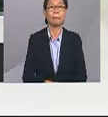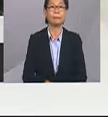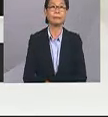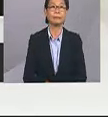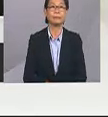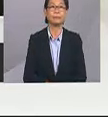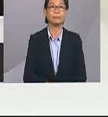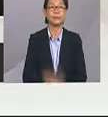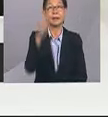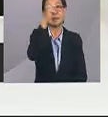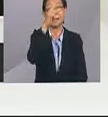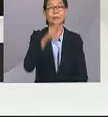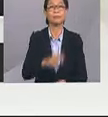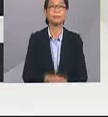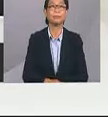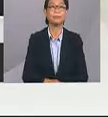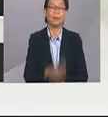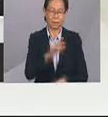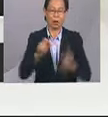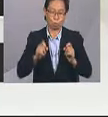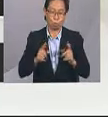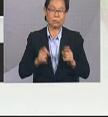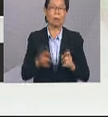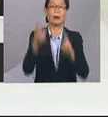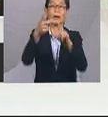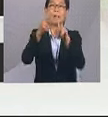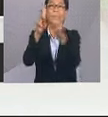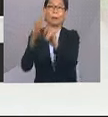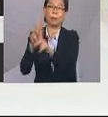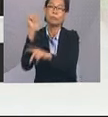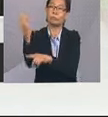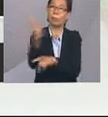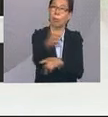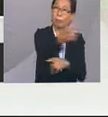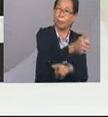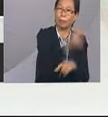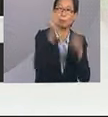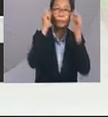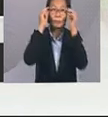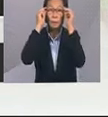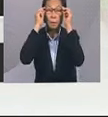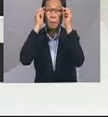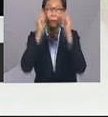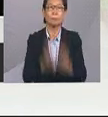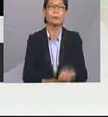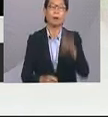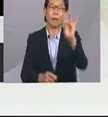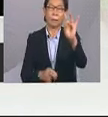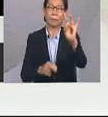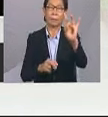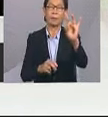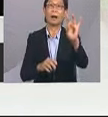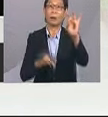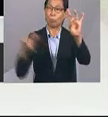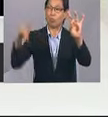awam dan swasta ke kampung halaman masing-masing. Sebanyak 8